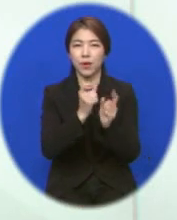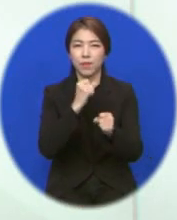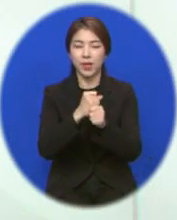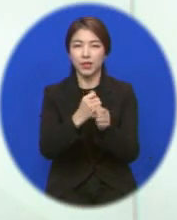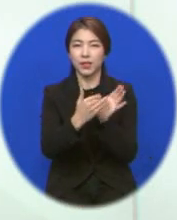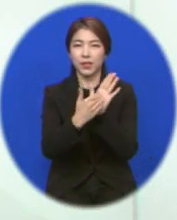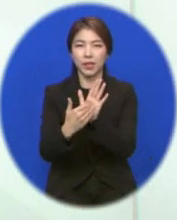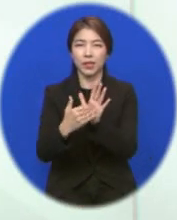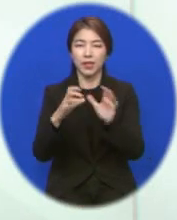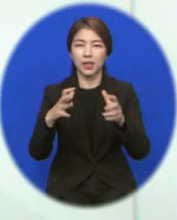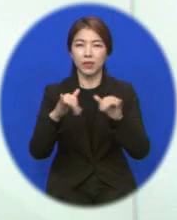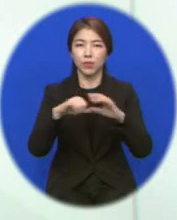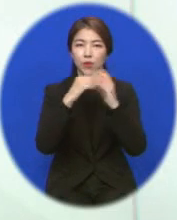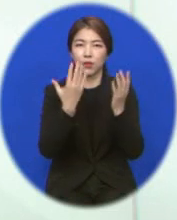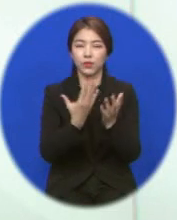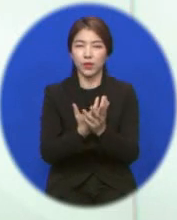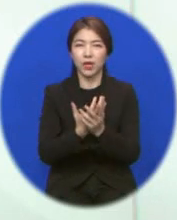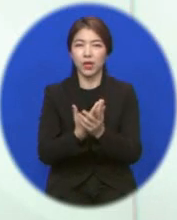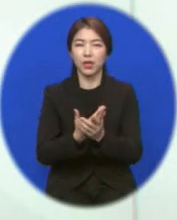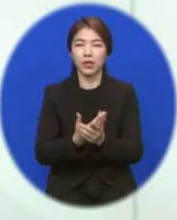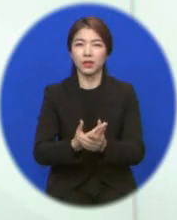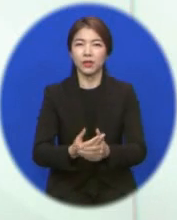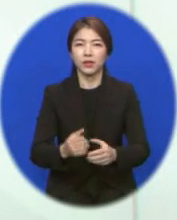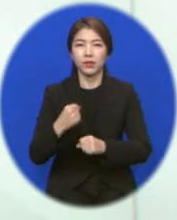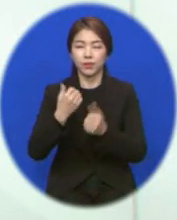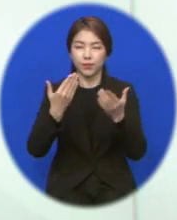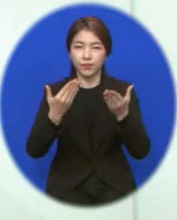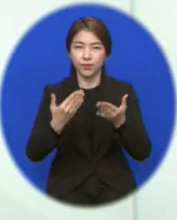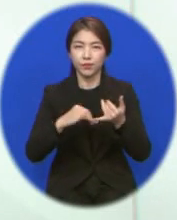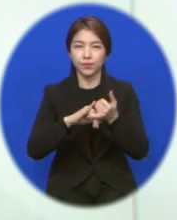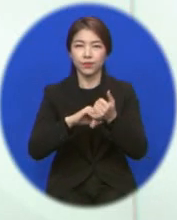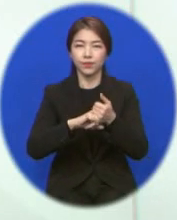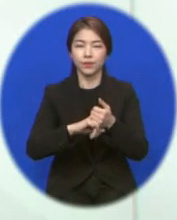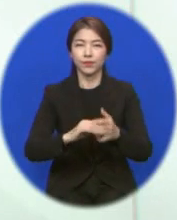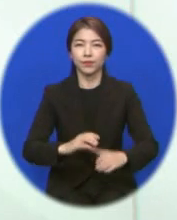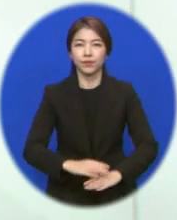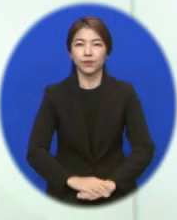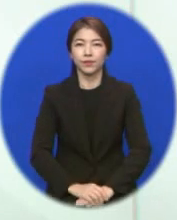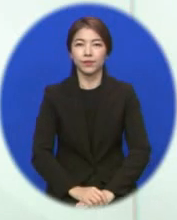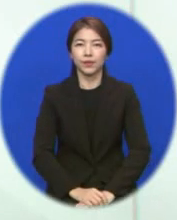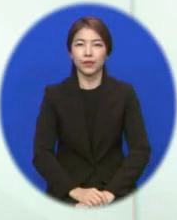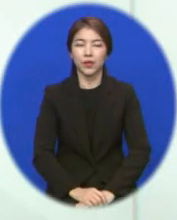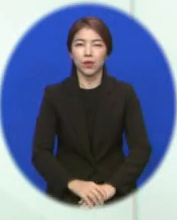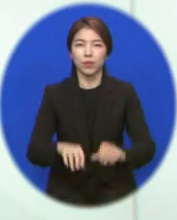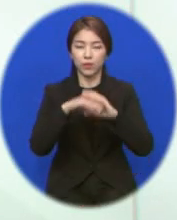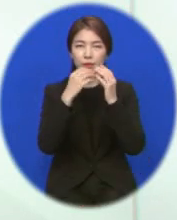화되거나중국 과북한의영향력아래놓이는것을막는데중요한역할을해야합니다.